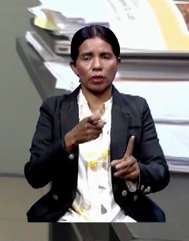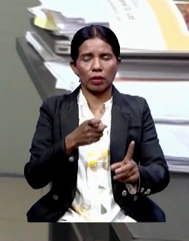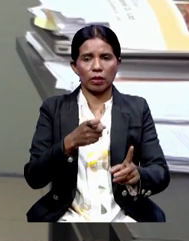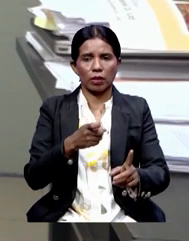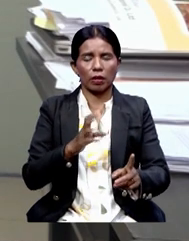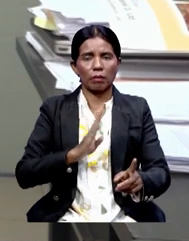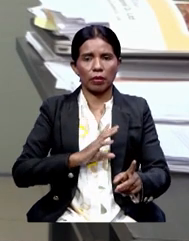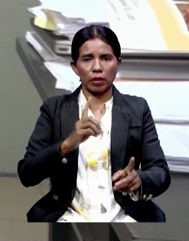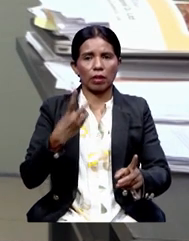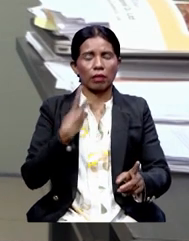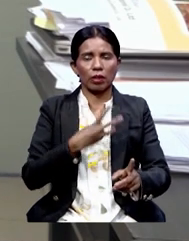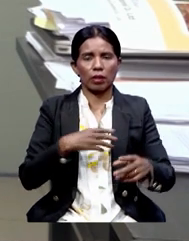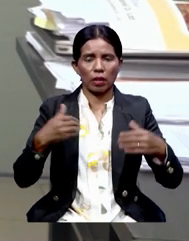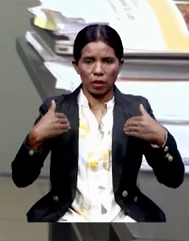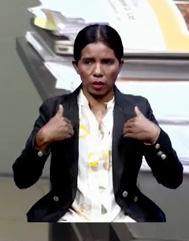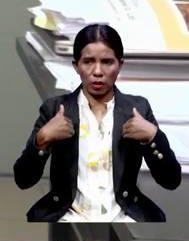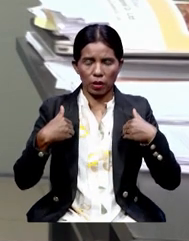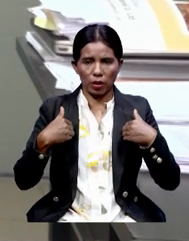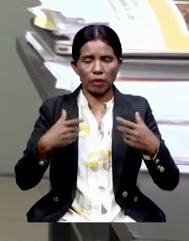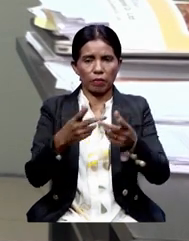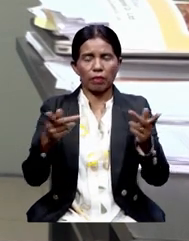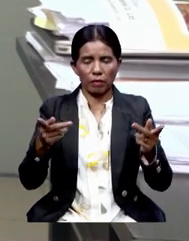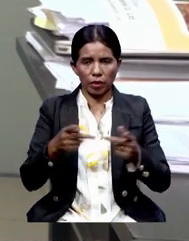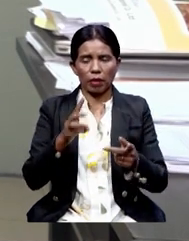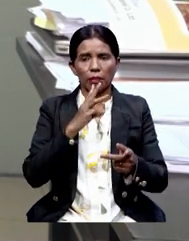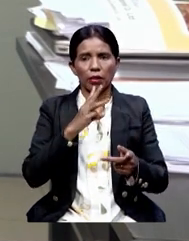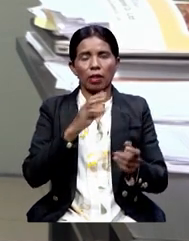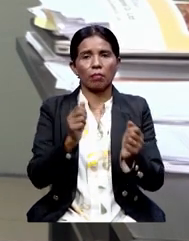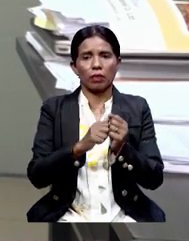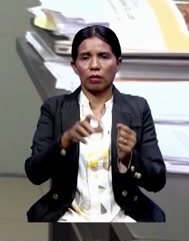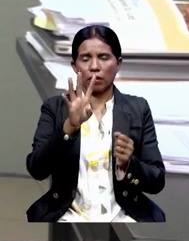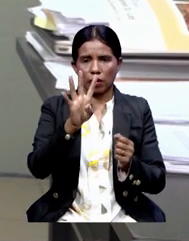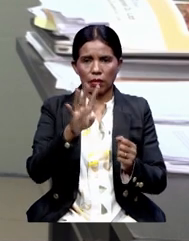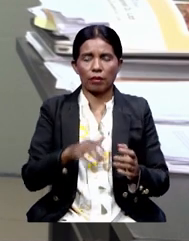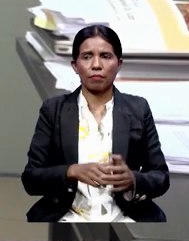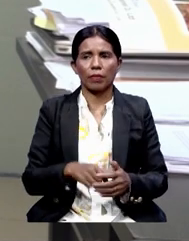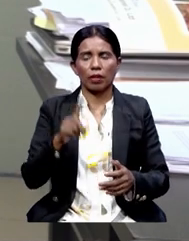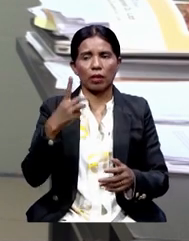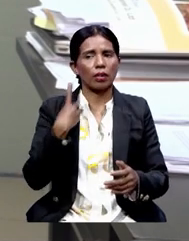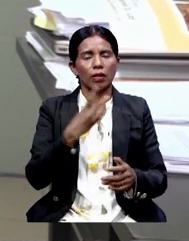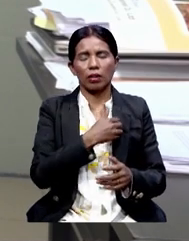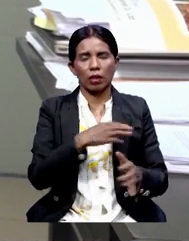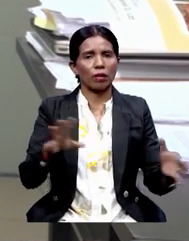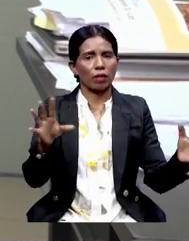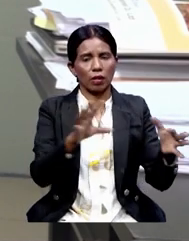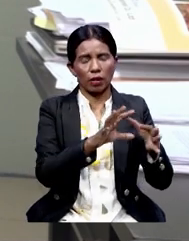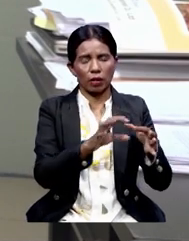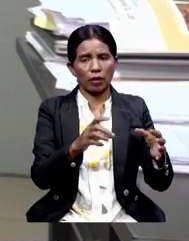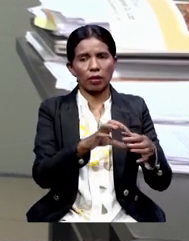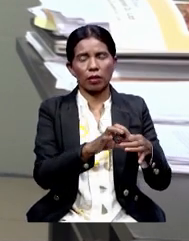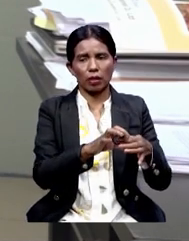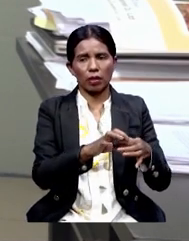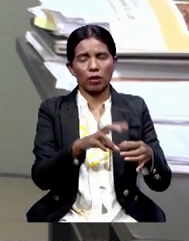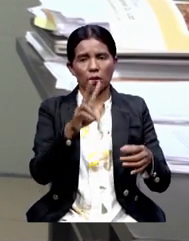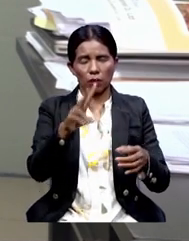ia rekursu hamutu hat perforasaun hamutu hat ida ita sidau kliga mos tolu ma